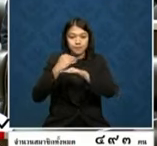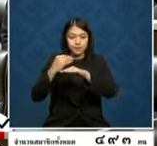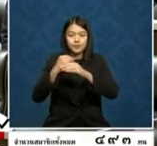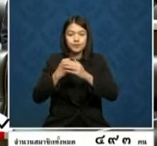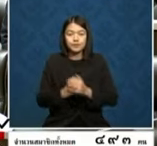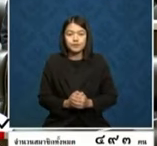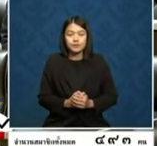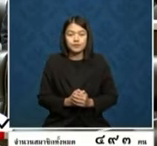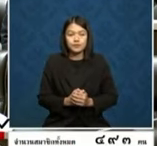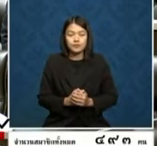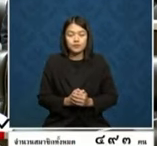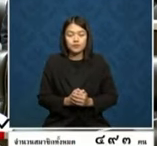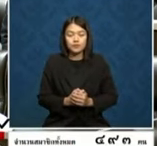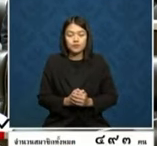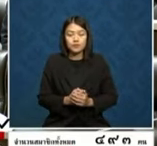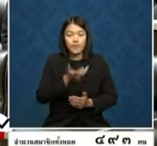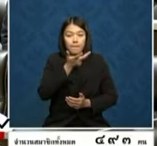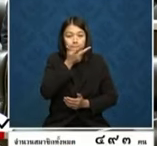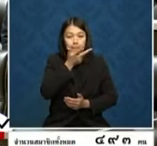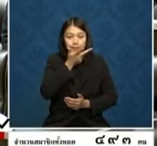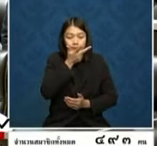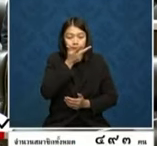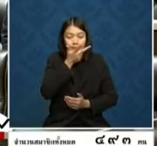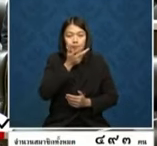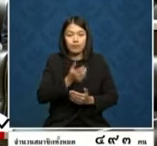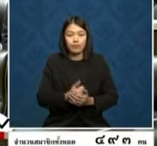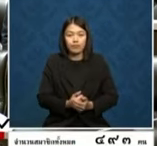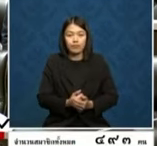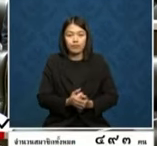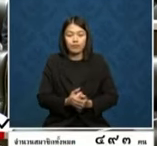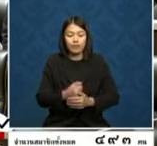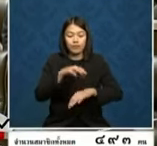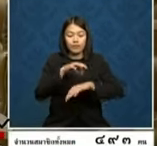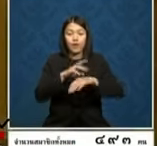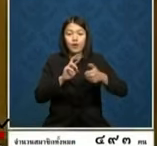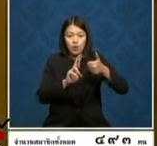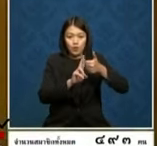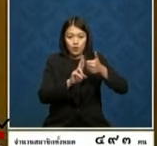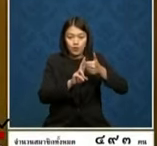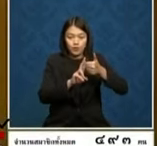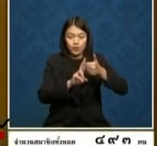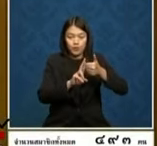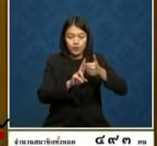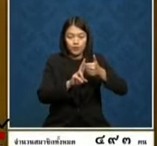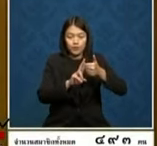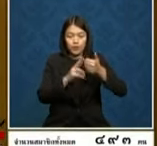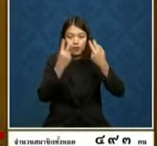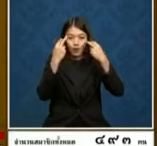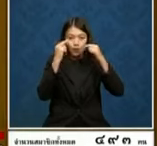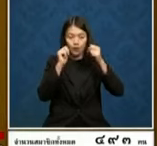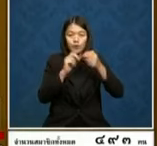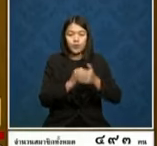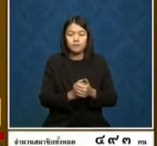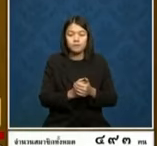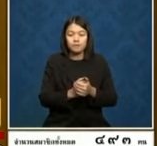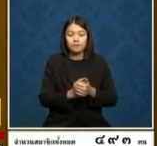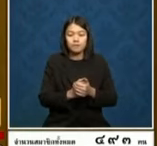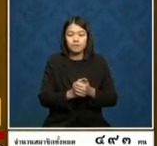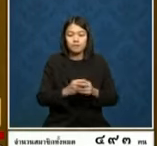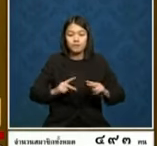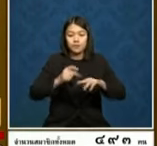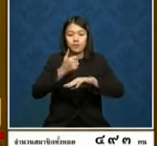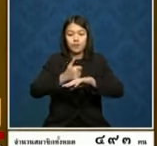คมนาคมนายอนุทินชาญวีรกูลเป็นรองนายกรัฐมนตรีและรัฐมนตรีว่าการ